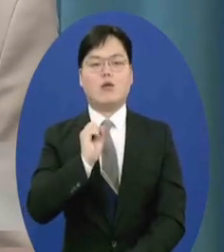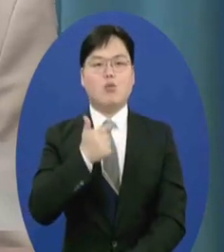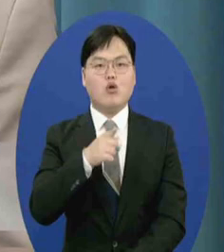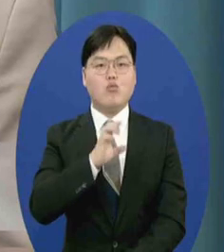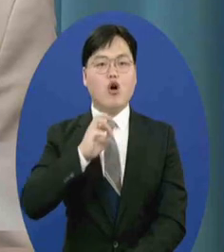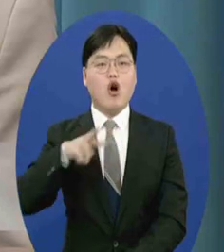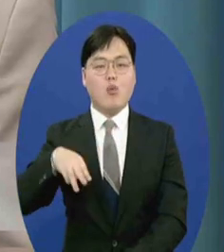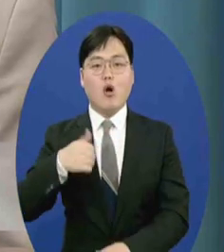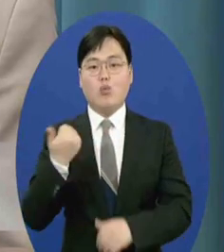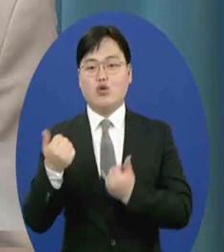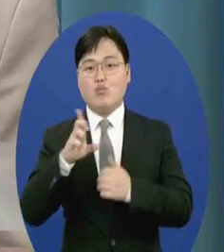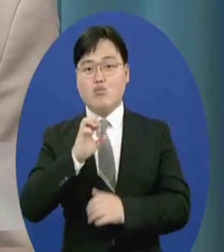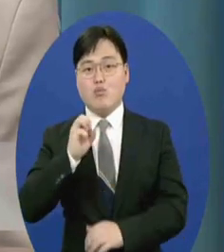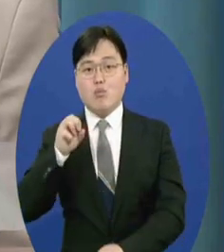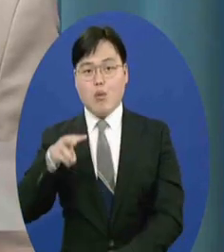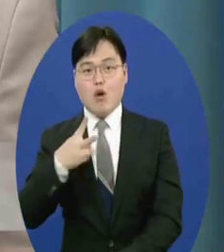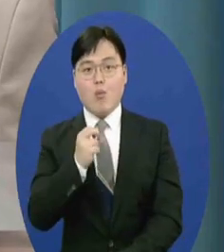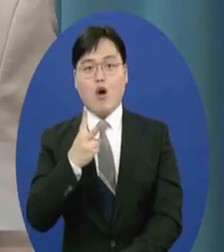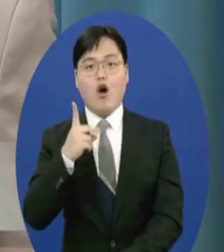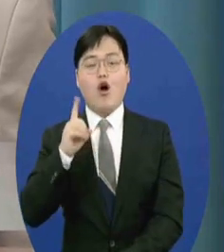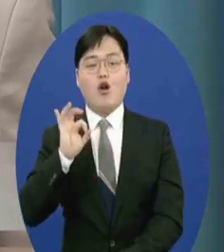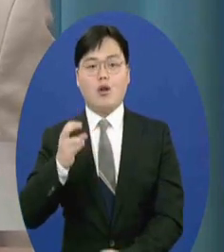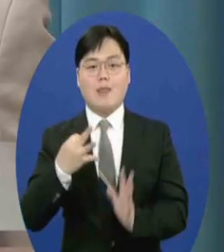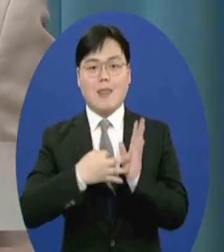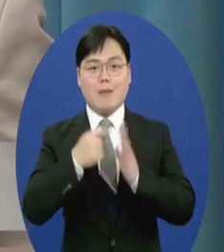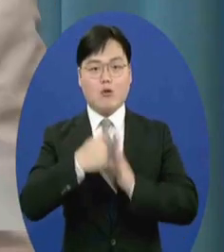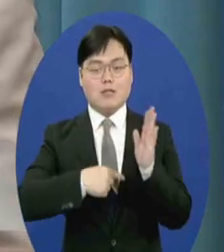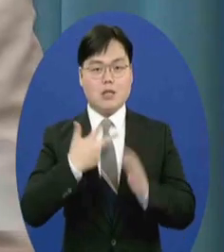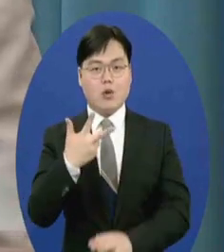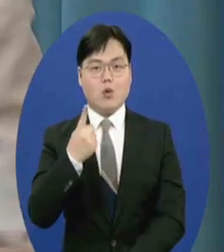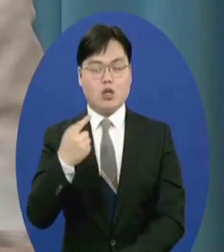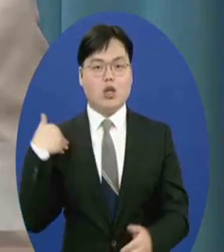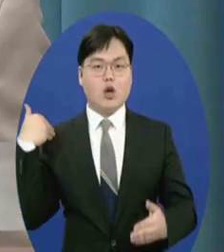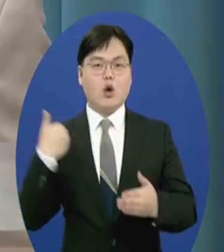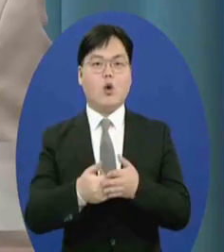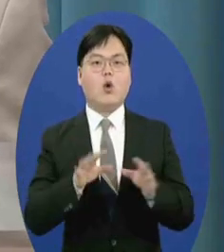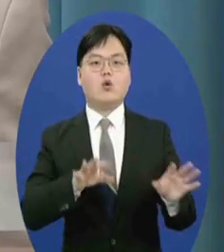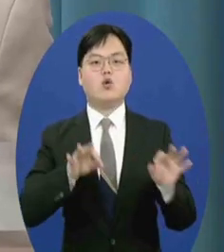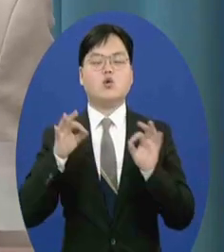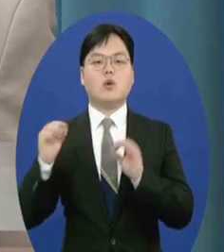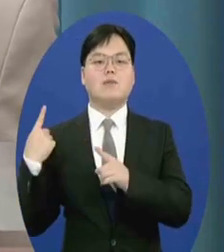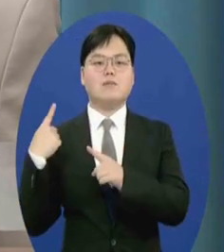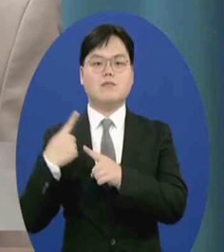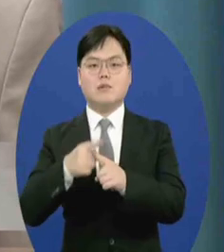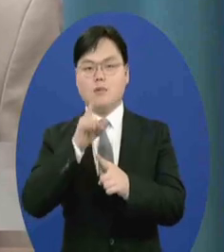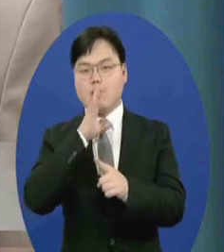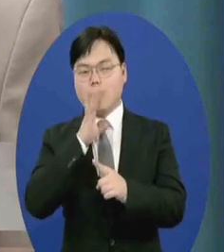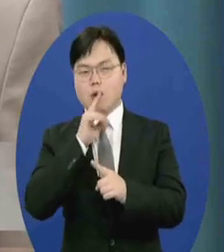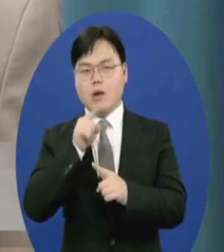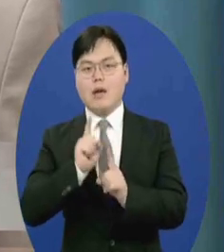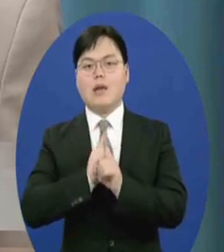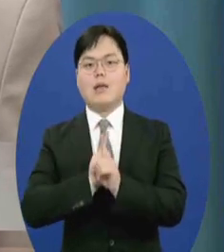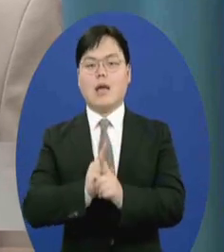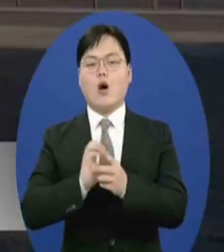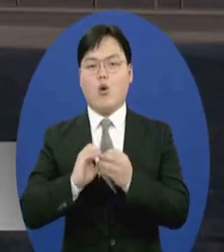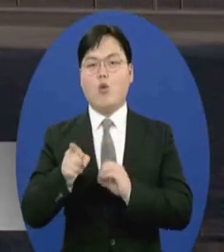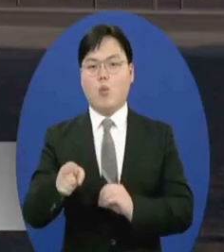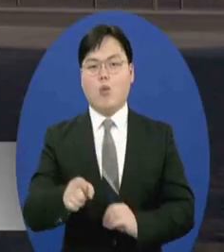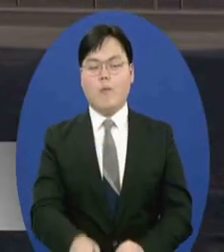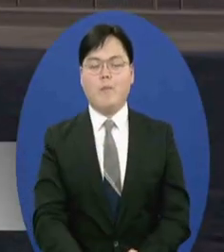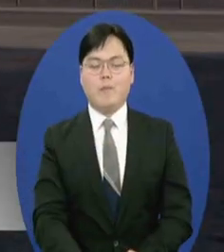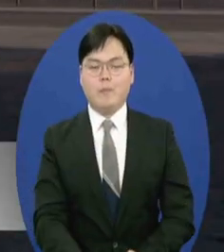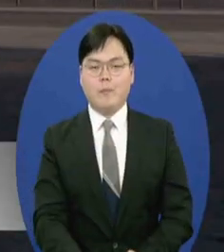бусад бомбтод 2021 оны 8 дугаар сарын 31-ний хүртэл сунгаж байгаа. Энэ бол бас гэж дагаж сунгаж